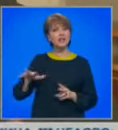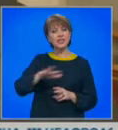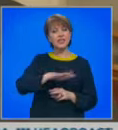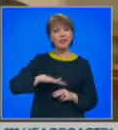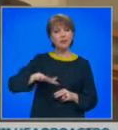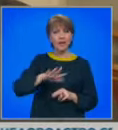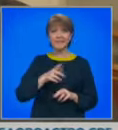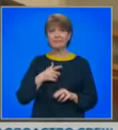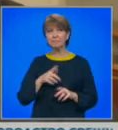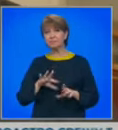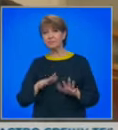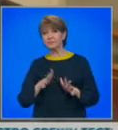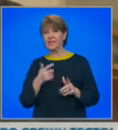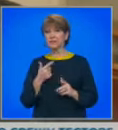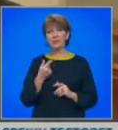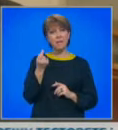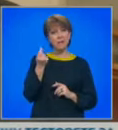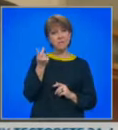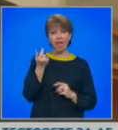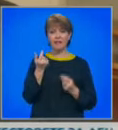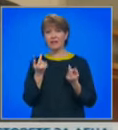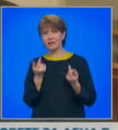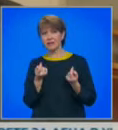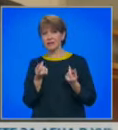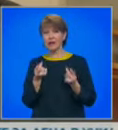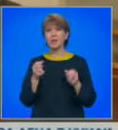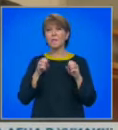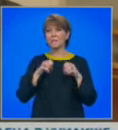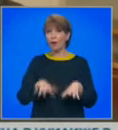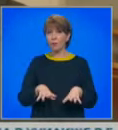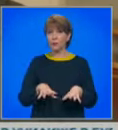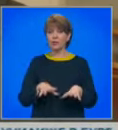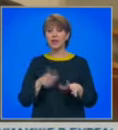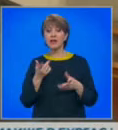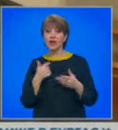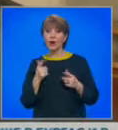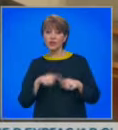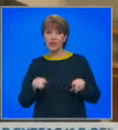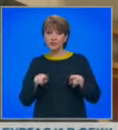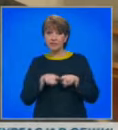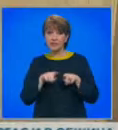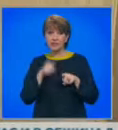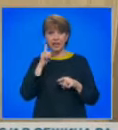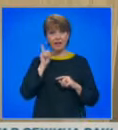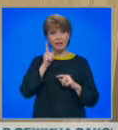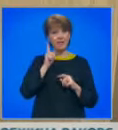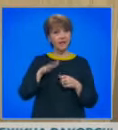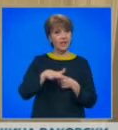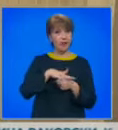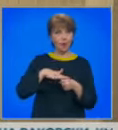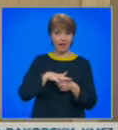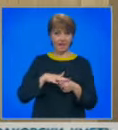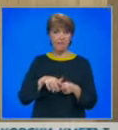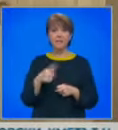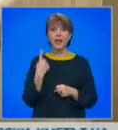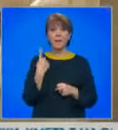сигурност ще има някакви малки дребни пропуски, които ще трябва да ги напипаме много бързо и много още в същия ден да ги изгладим. Първи от